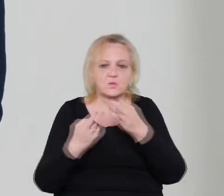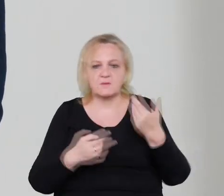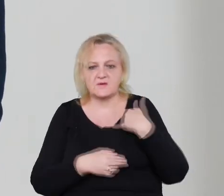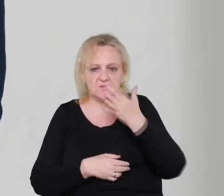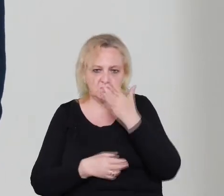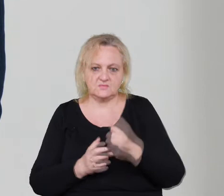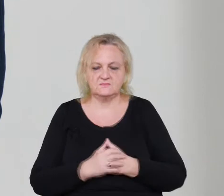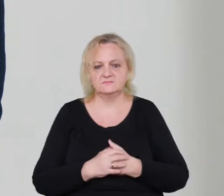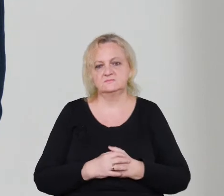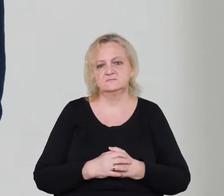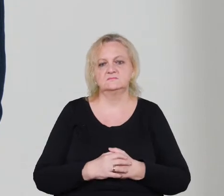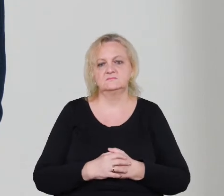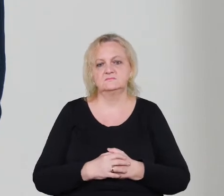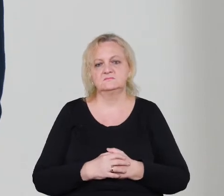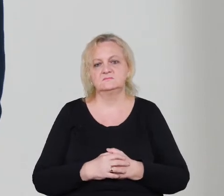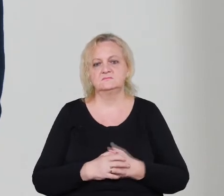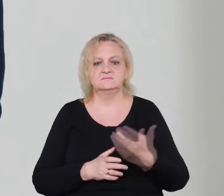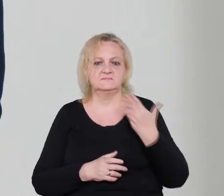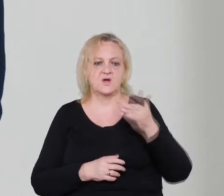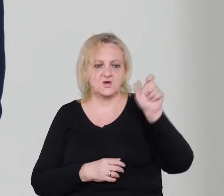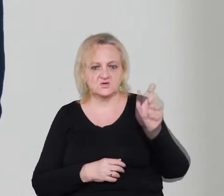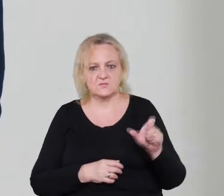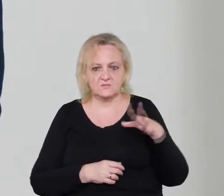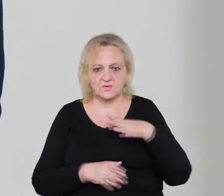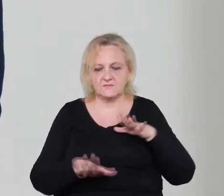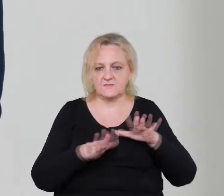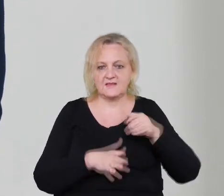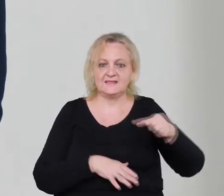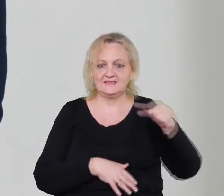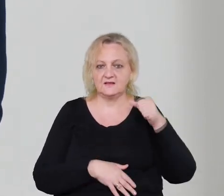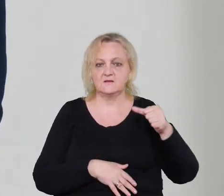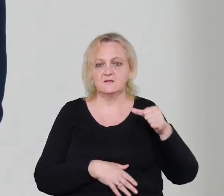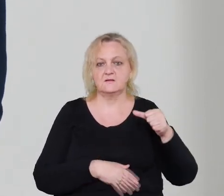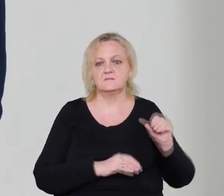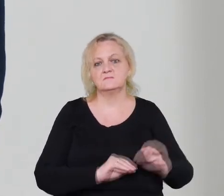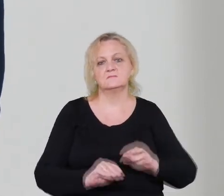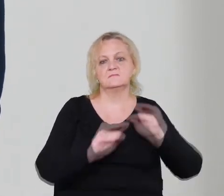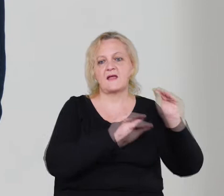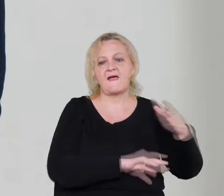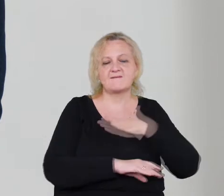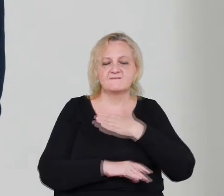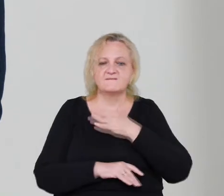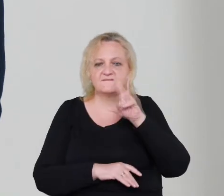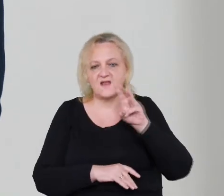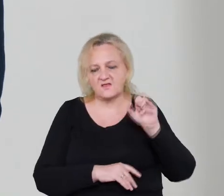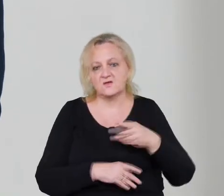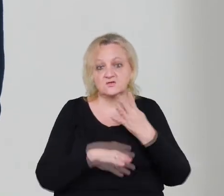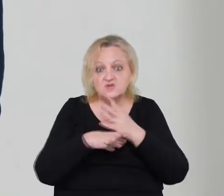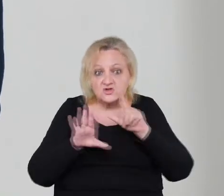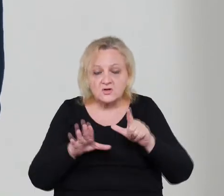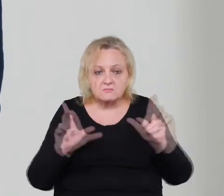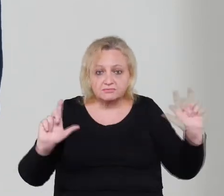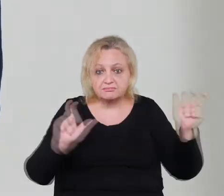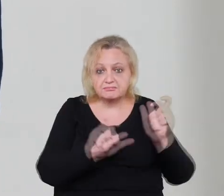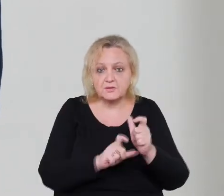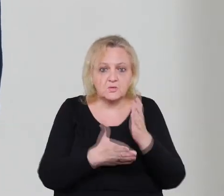Białorusi i ostatnia osoba która była na miejscu tydzień temu wyjechała do Wilna 147 którymi współpracowaliśmy